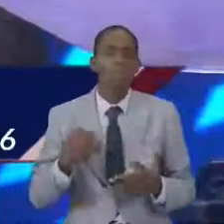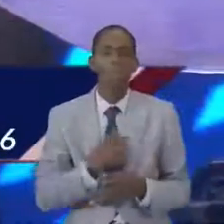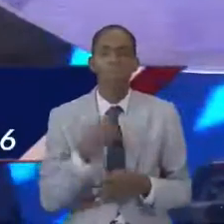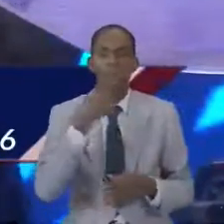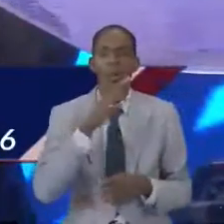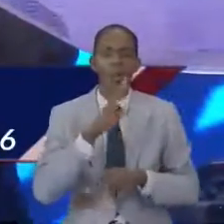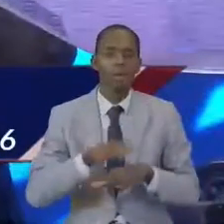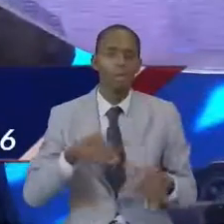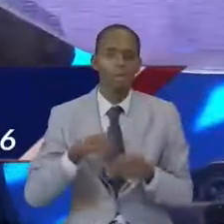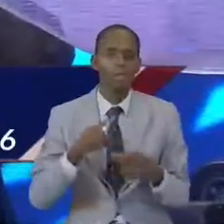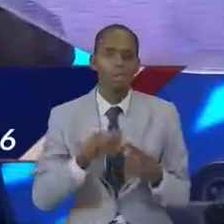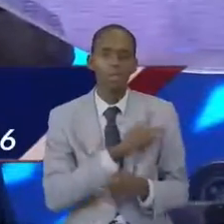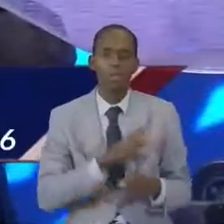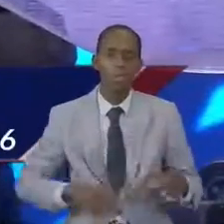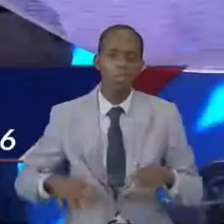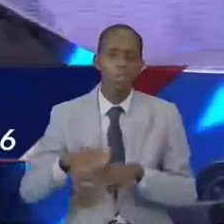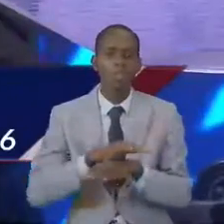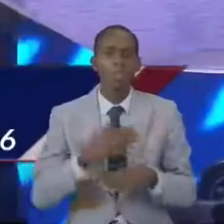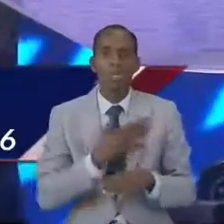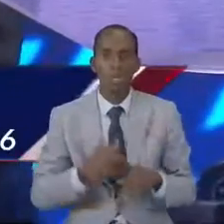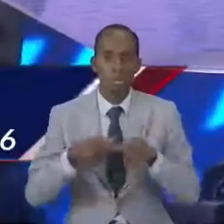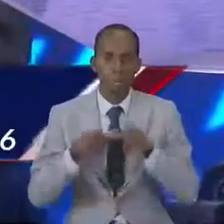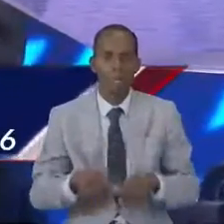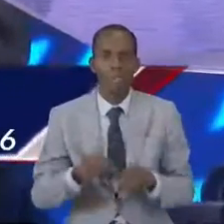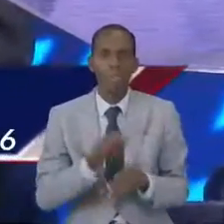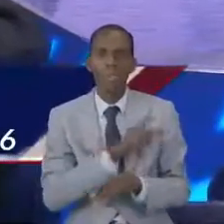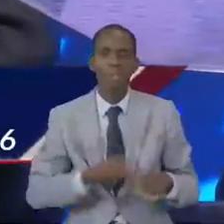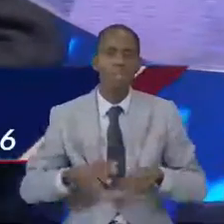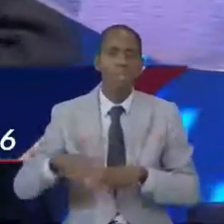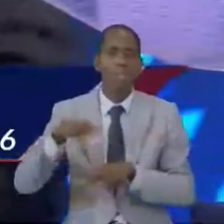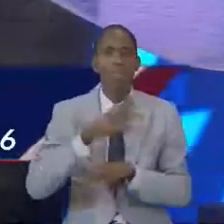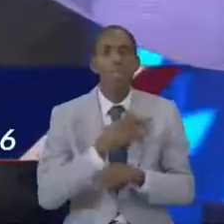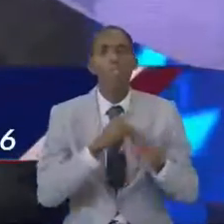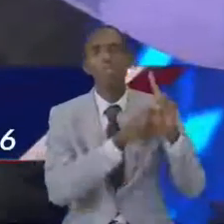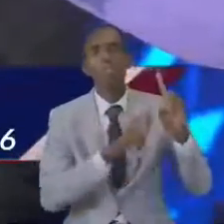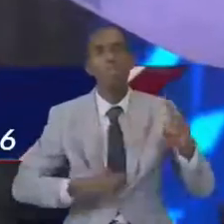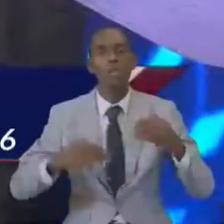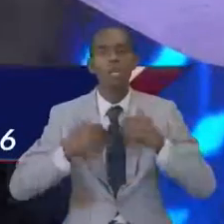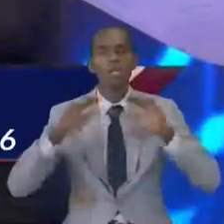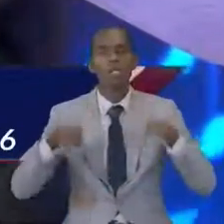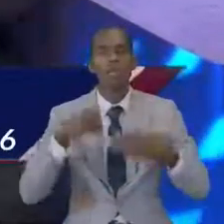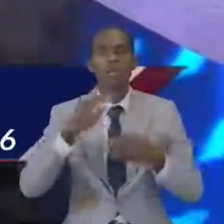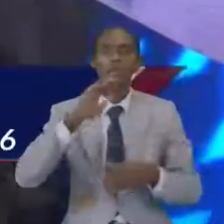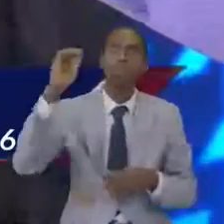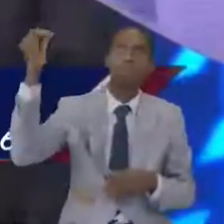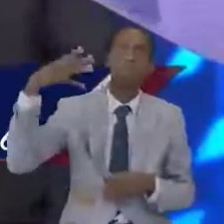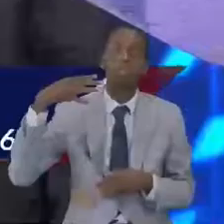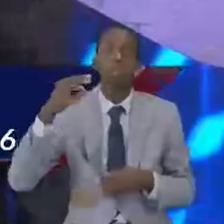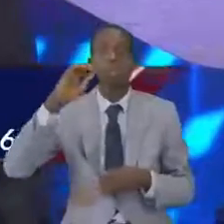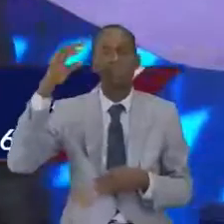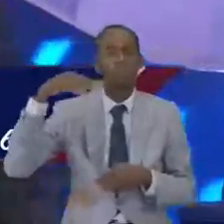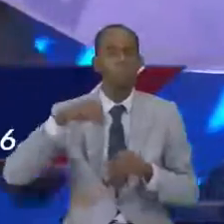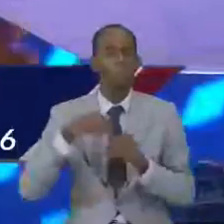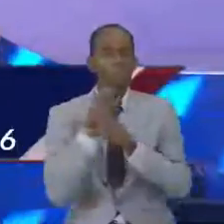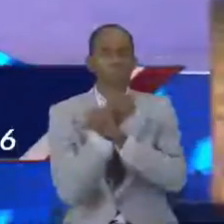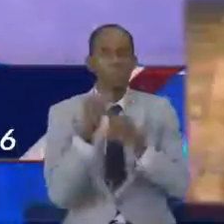royaume et vous êtes vous demeurez toujours dans le royaume et le Seigneur t'a donné la grâce la grâce dans le salut la grâce de la